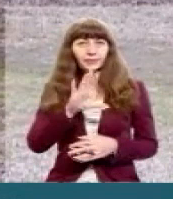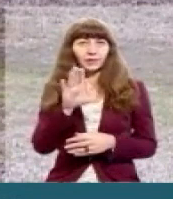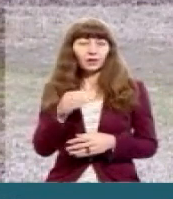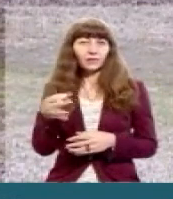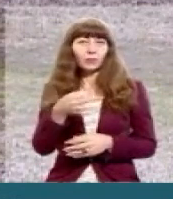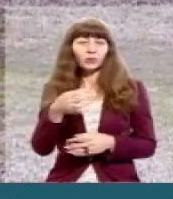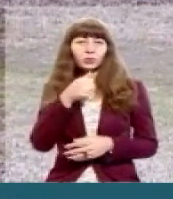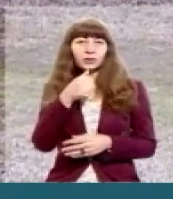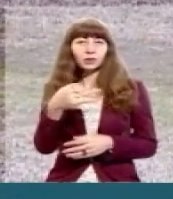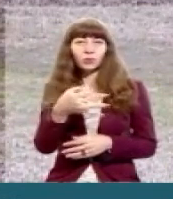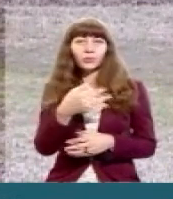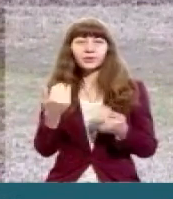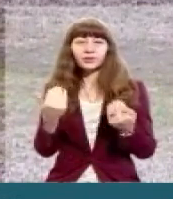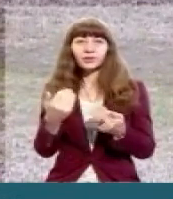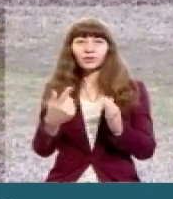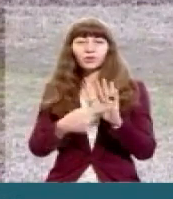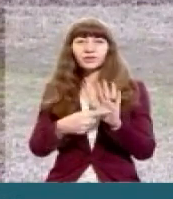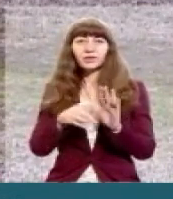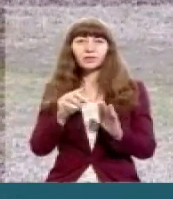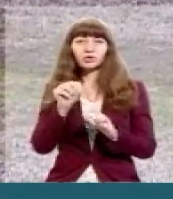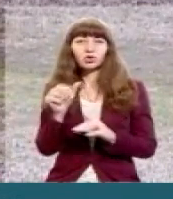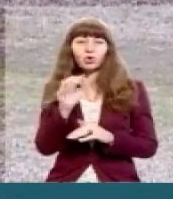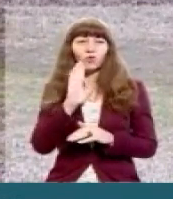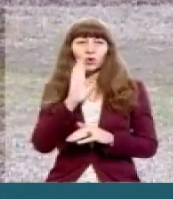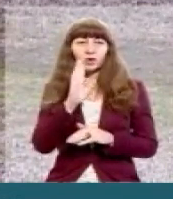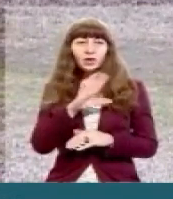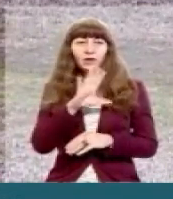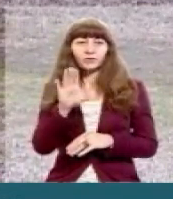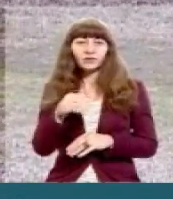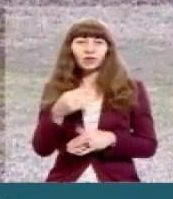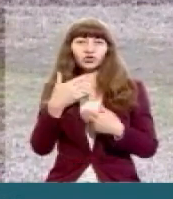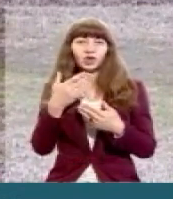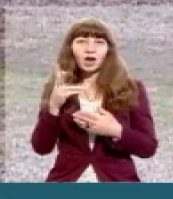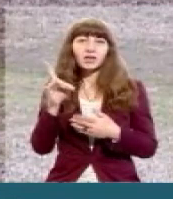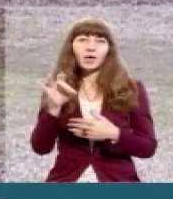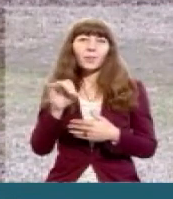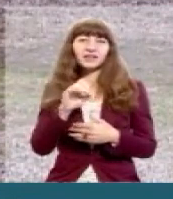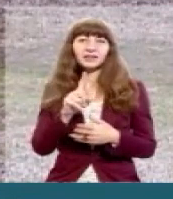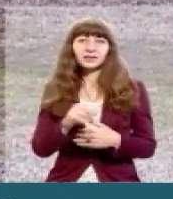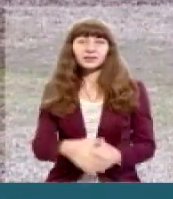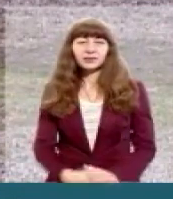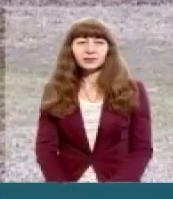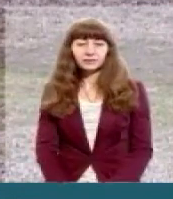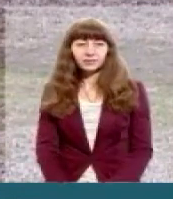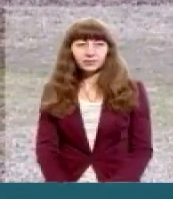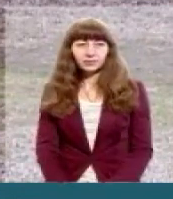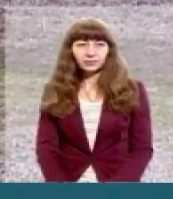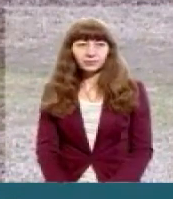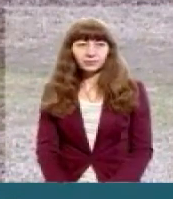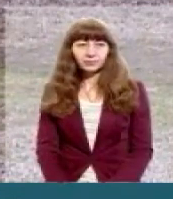бүгін таңертең сағат 7-де айт намазы оқылды. Айт намазын оқып болғаннан кейін жамағат